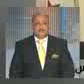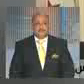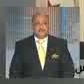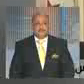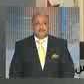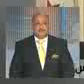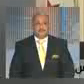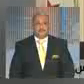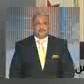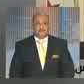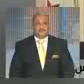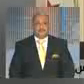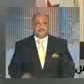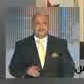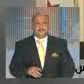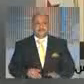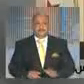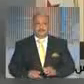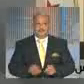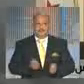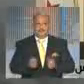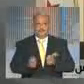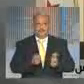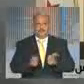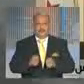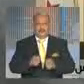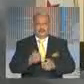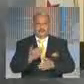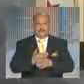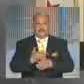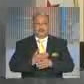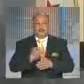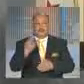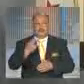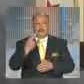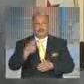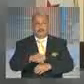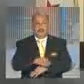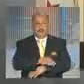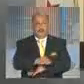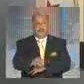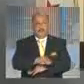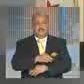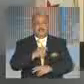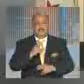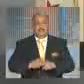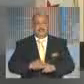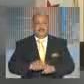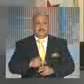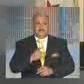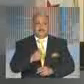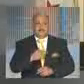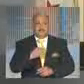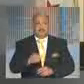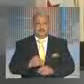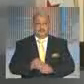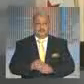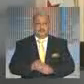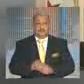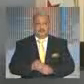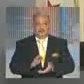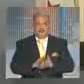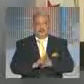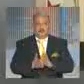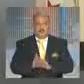المدرسة الوطنية للمهندسين بصفاقس اللي طلبت التفقدية هذه، طلبت اللجنة هذه واللي هي كتبت رابورها وكل شيء، ونقعدوا